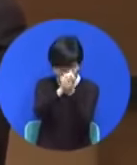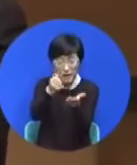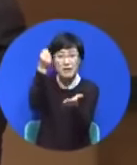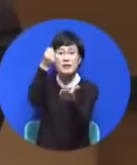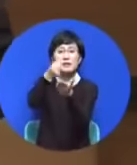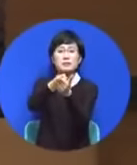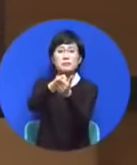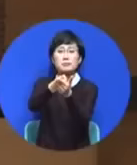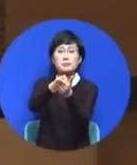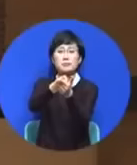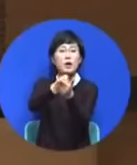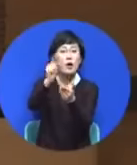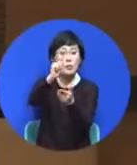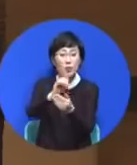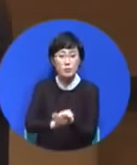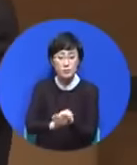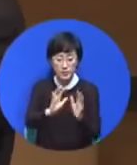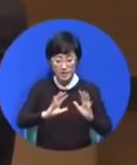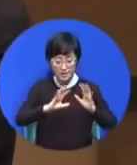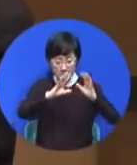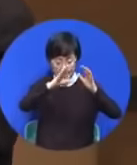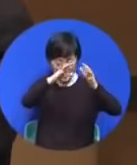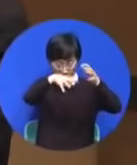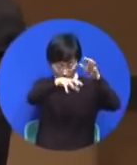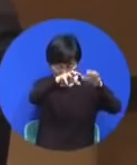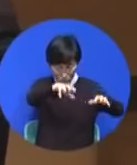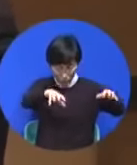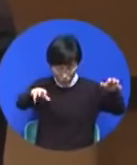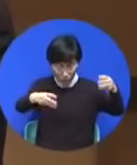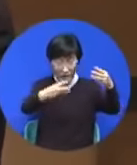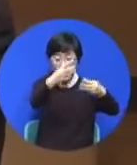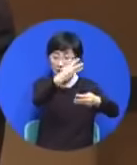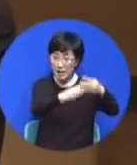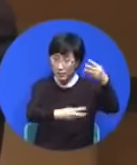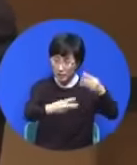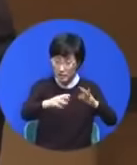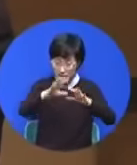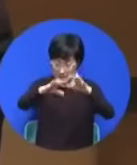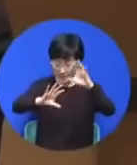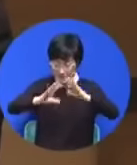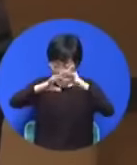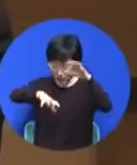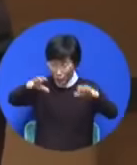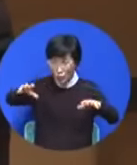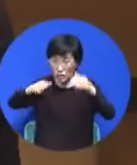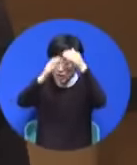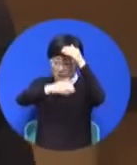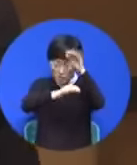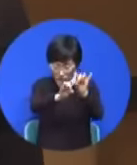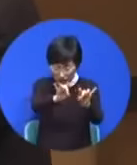하세요 전 세계에 있는 렘넌트들 중들 기도